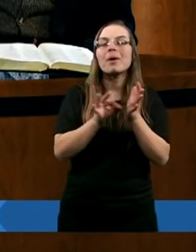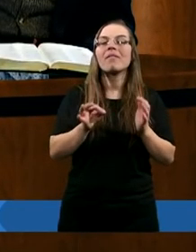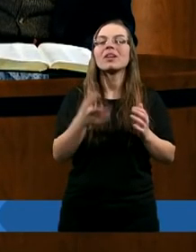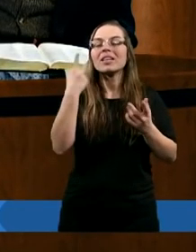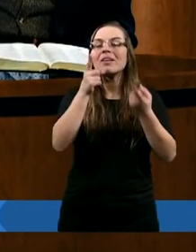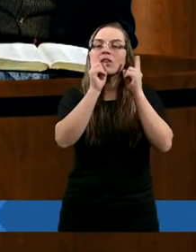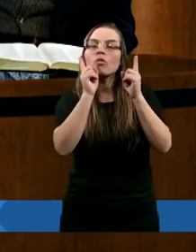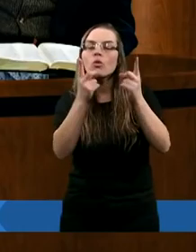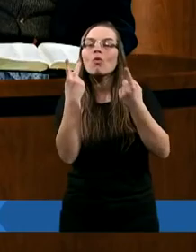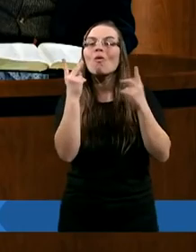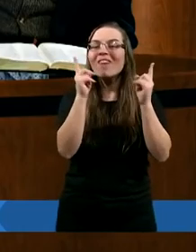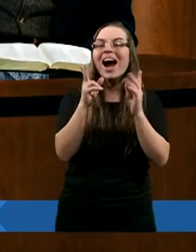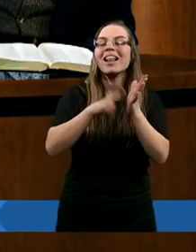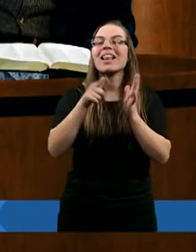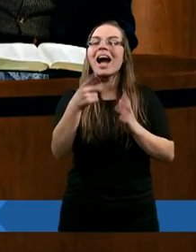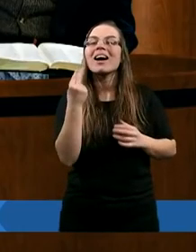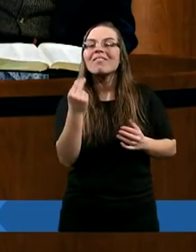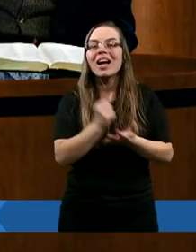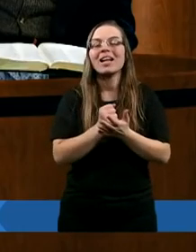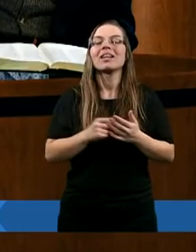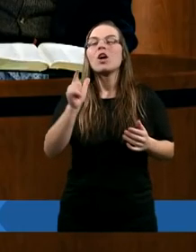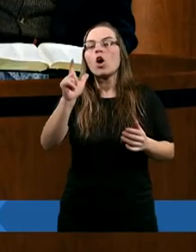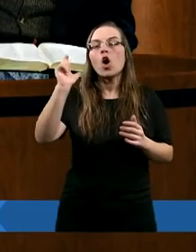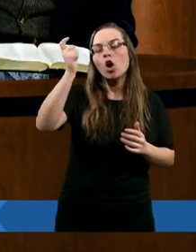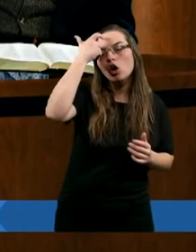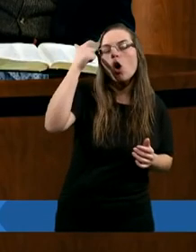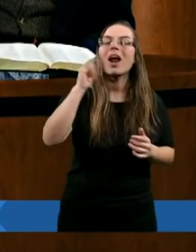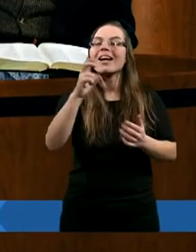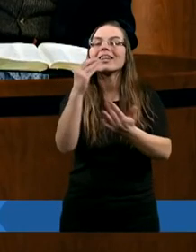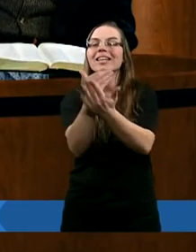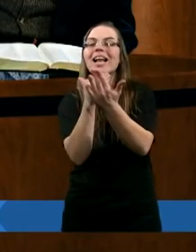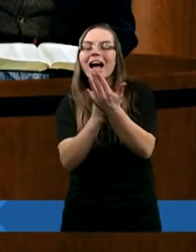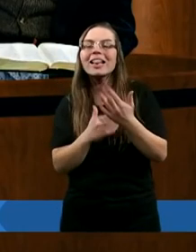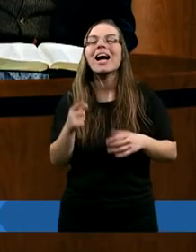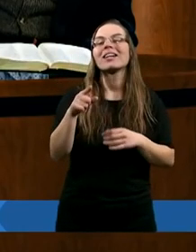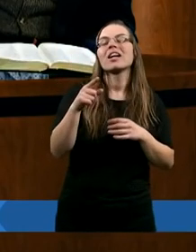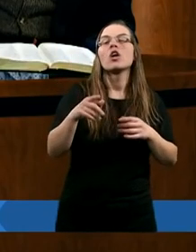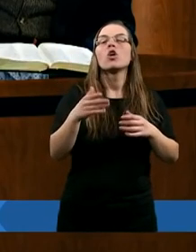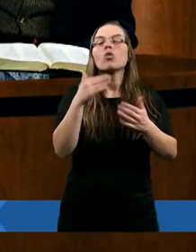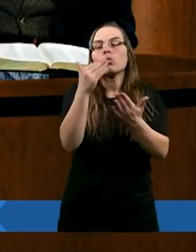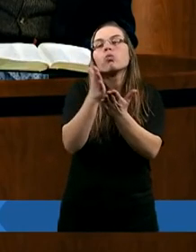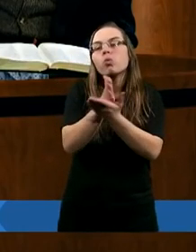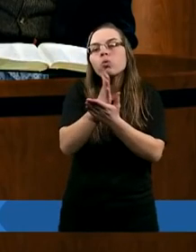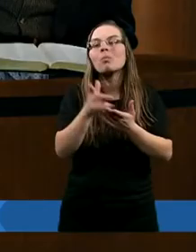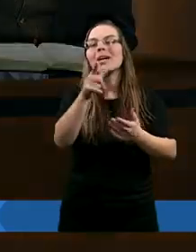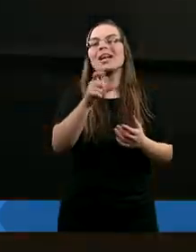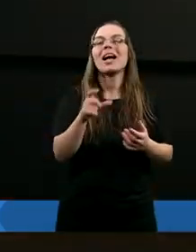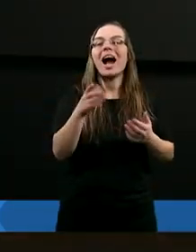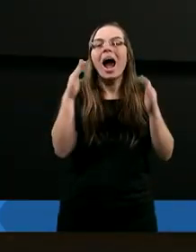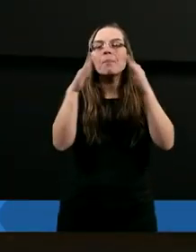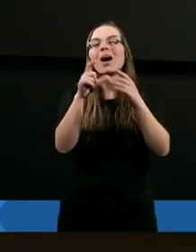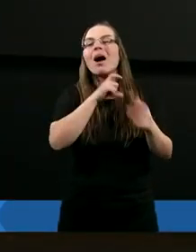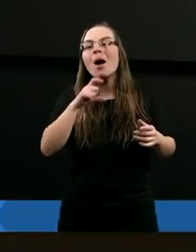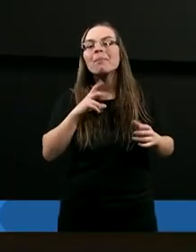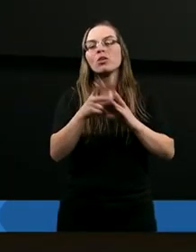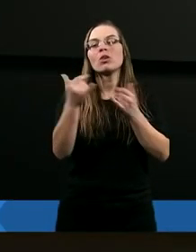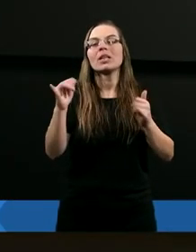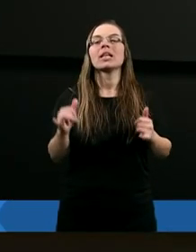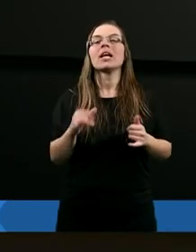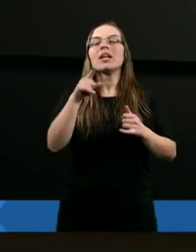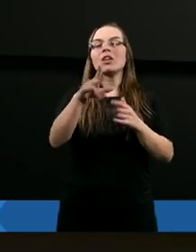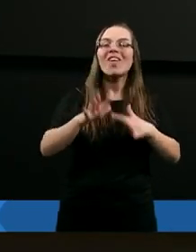właśnie zwrócić uwagę na to, jaka jest też rola, czy zadanie człowieka w tym wszystkim. Bo z